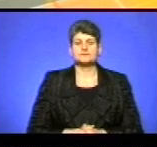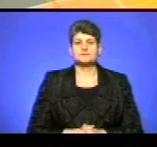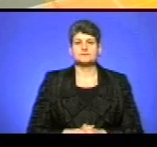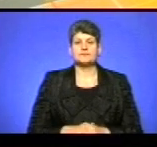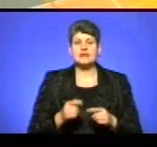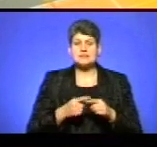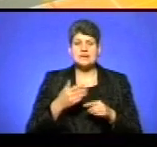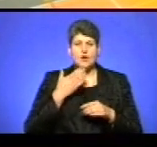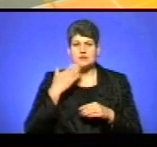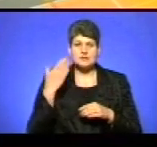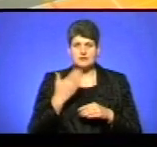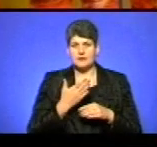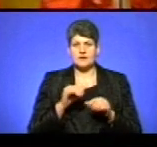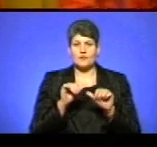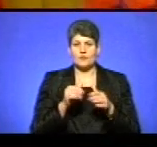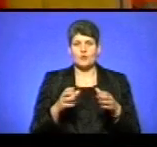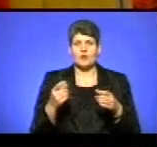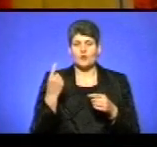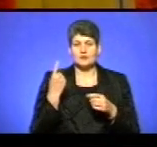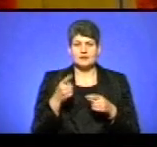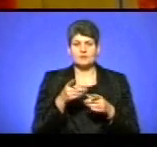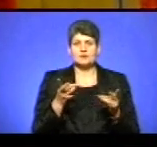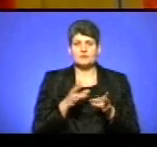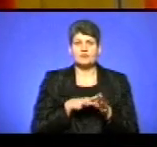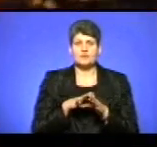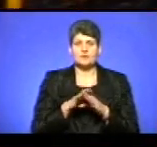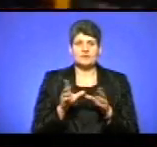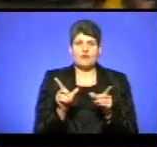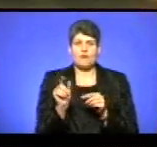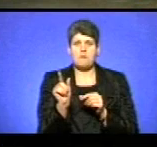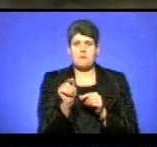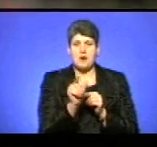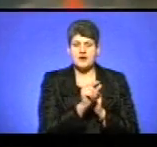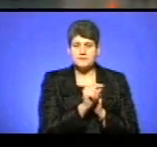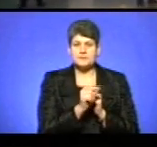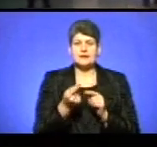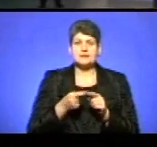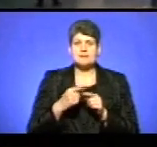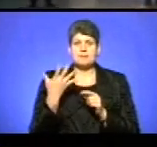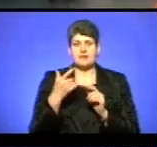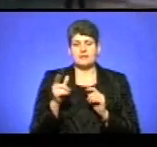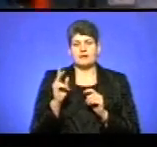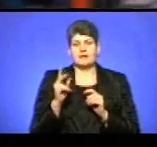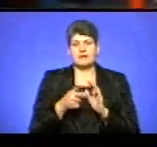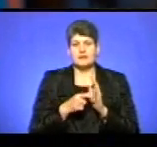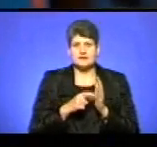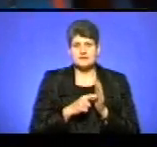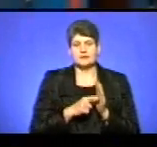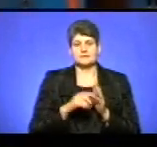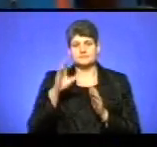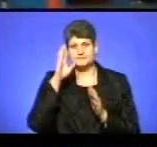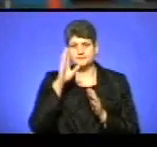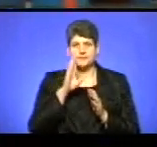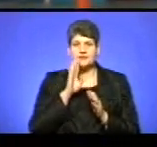Це остання естафета «Формула-1». Її потрібно виконувати в парі. Це п'ятикласники Олександр Словак та Емілія Конінкова